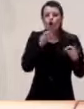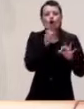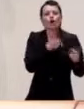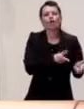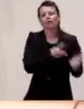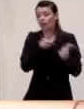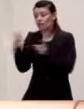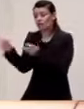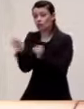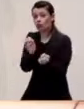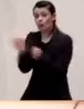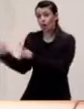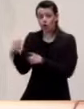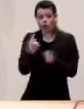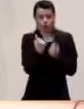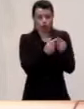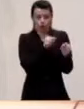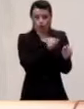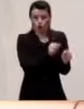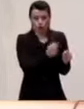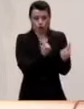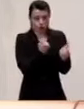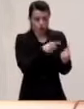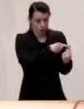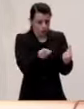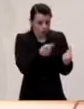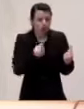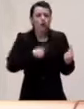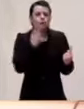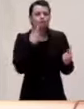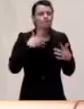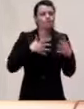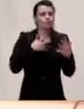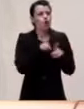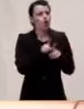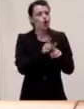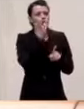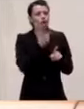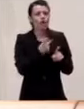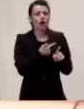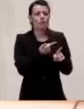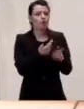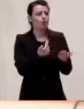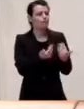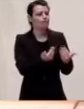soccorso, non venissero attuate da subito tutte quelle